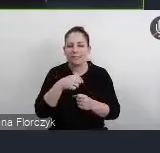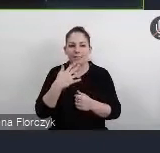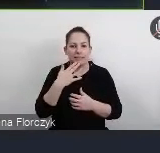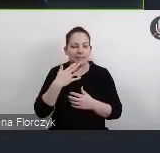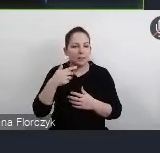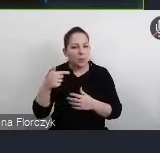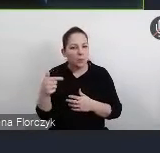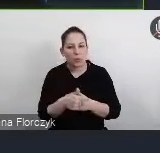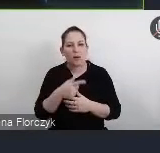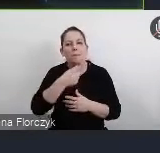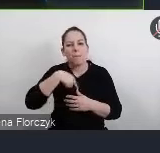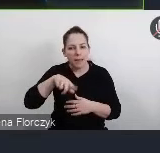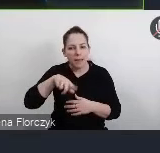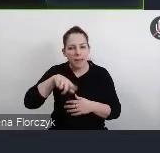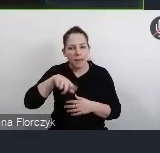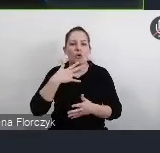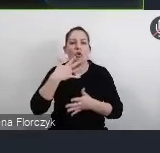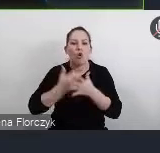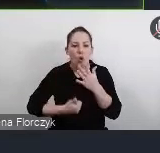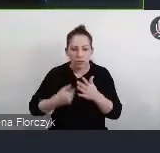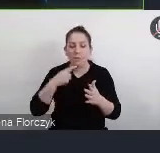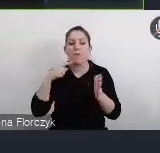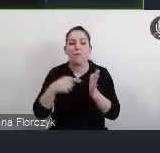tego i będziemy z tego korzystać, żeby właśnie